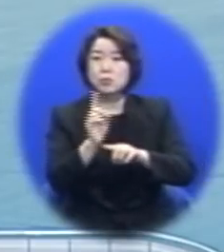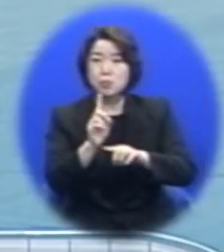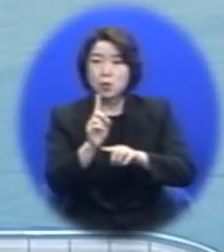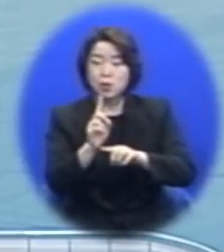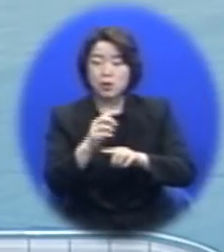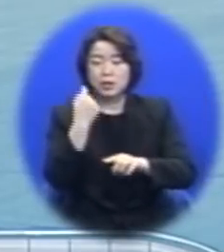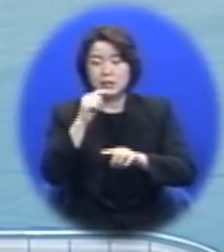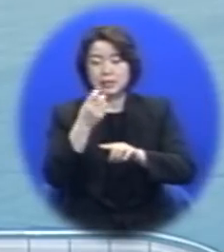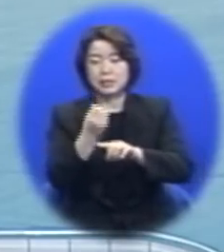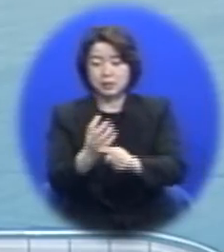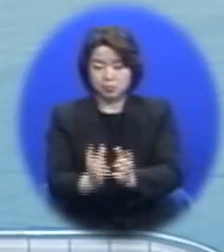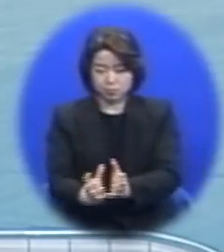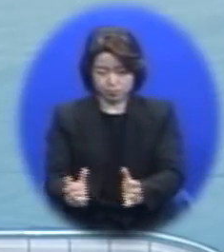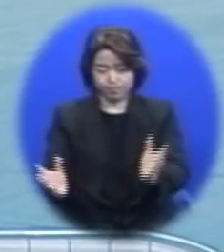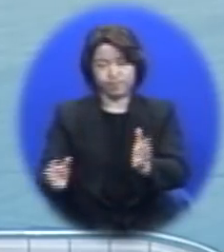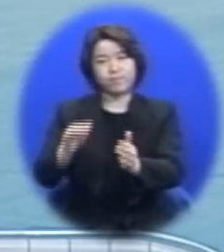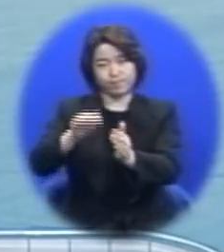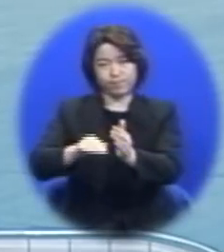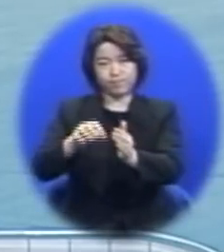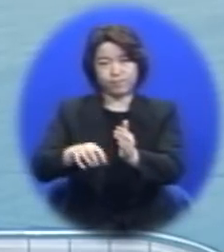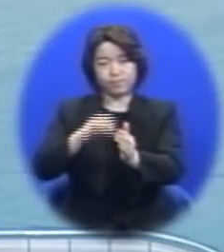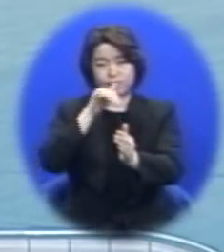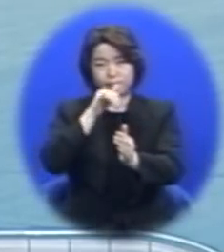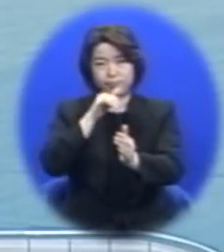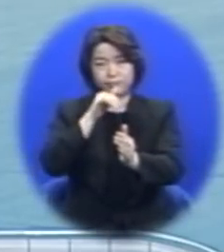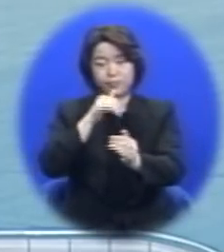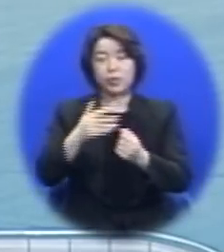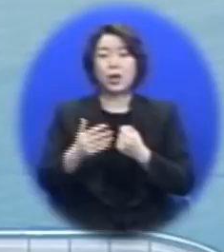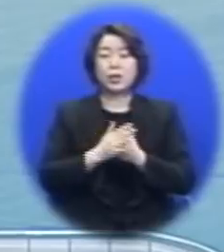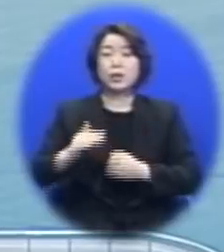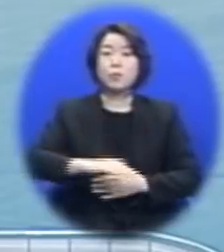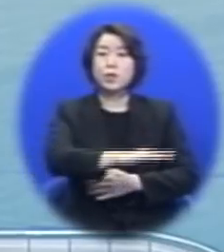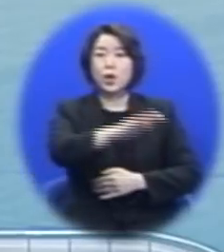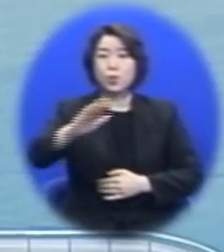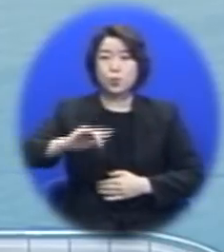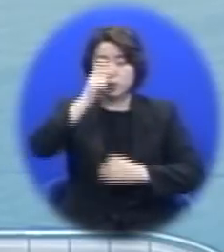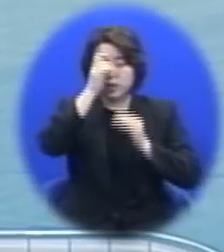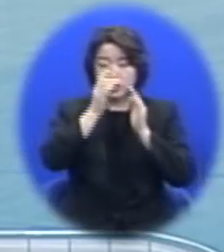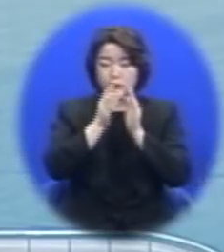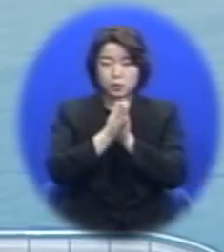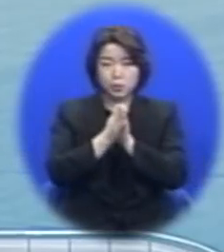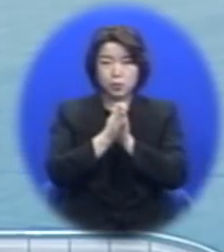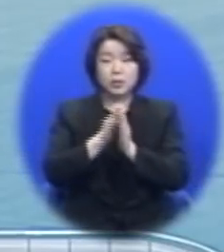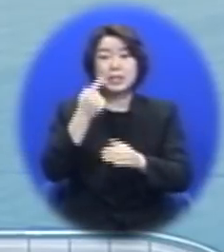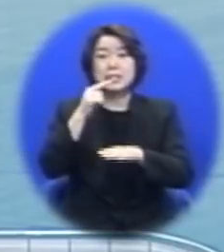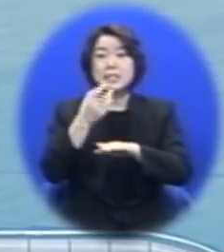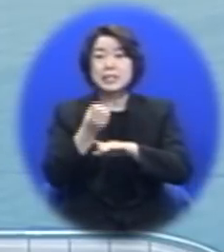그릇에 담는 거죠. 그러니까 우리의 기도를 금향로에 담았다는 말은